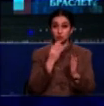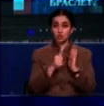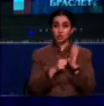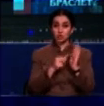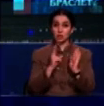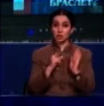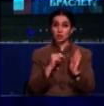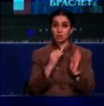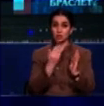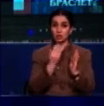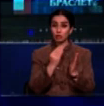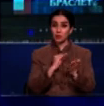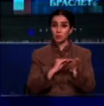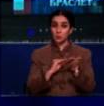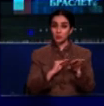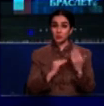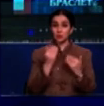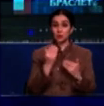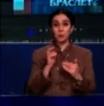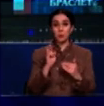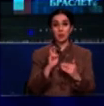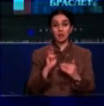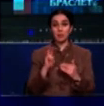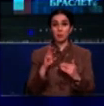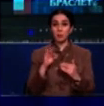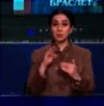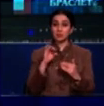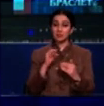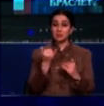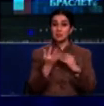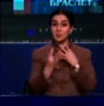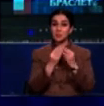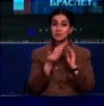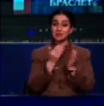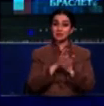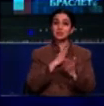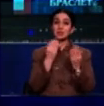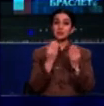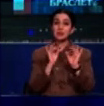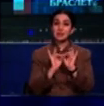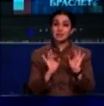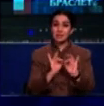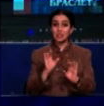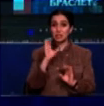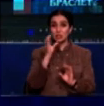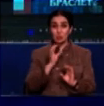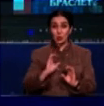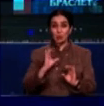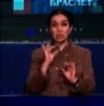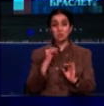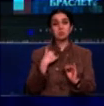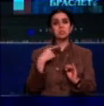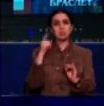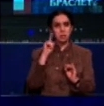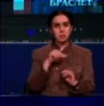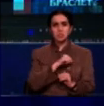произведение «Белый пудель». В 7 классе мы с вами познакомились с его рассказом «Слон» и знаем,